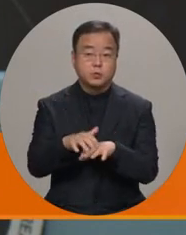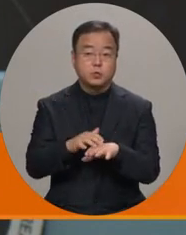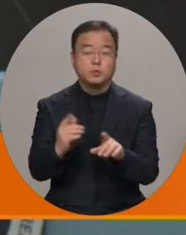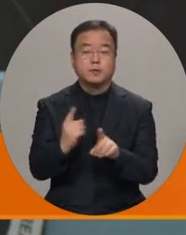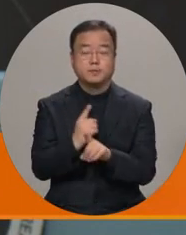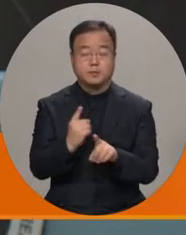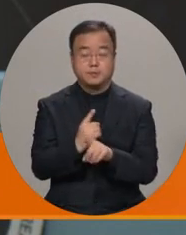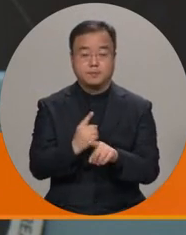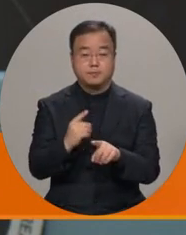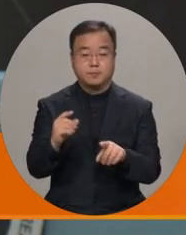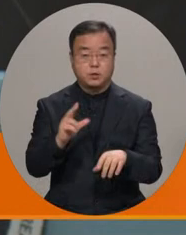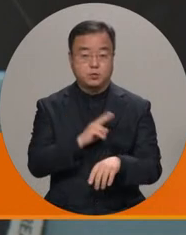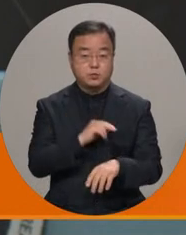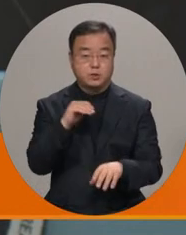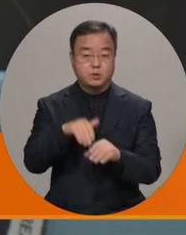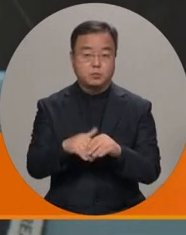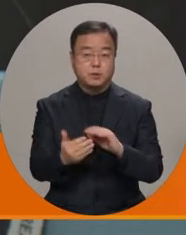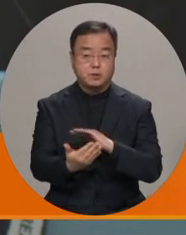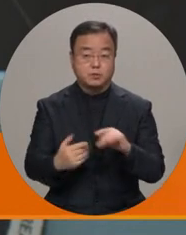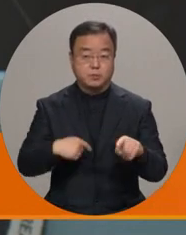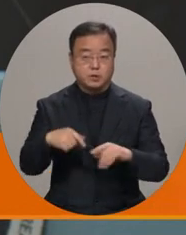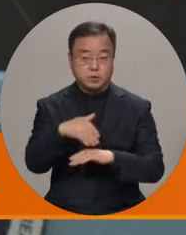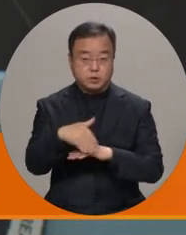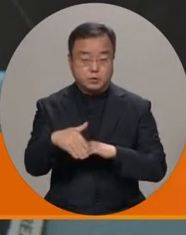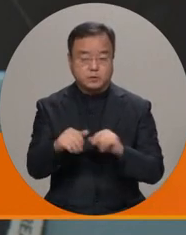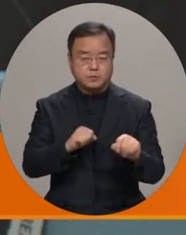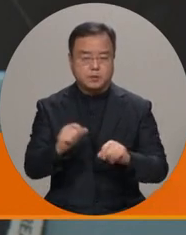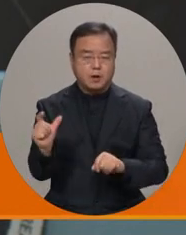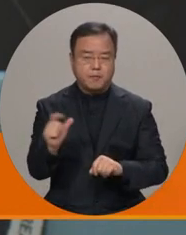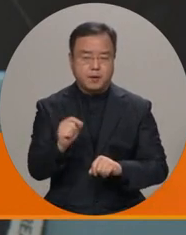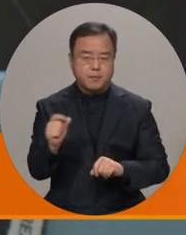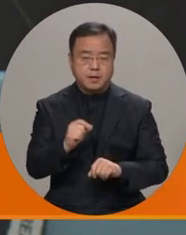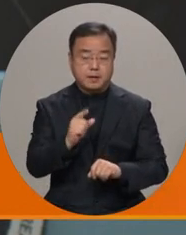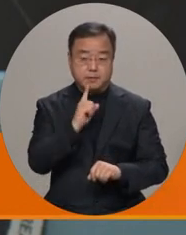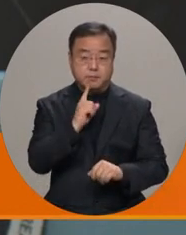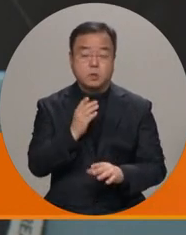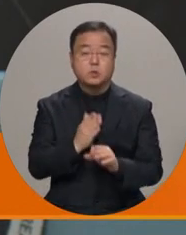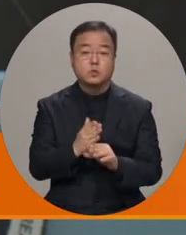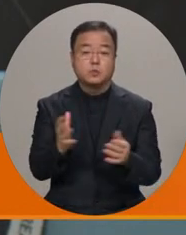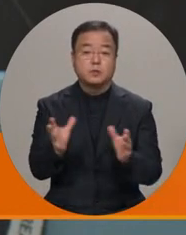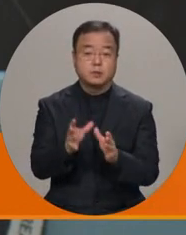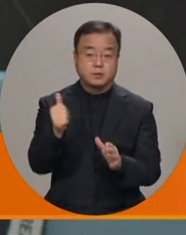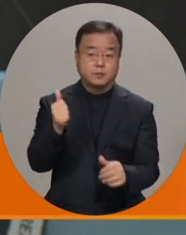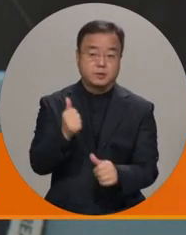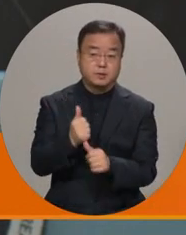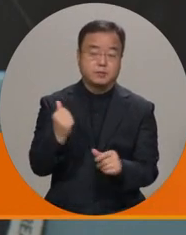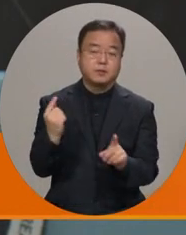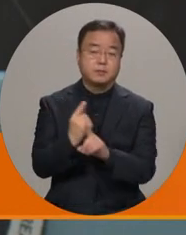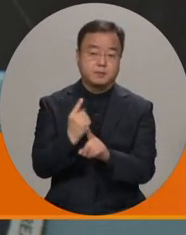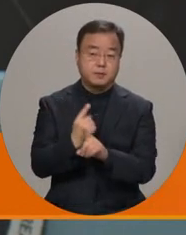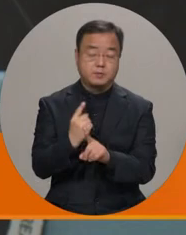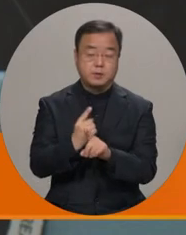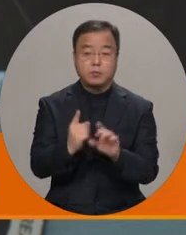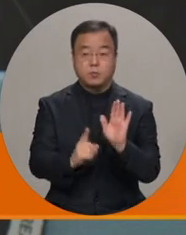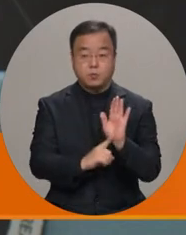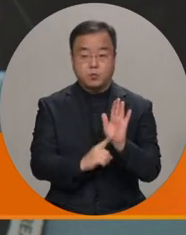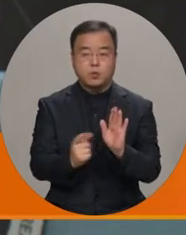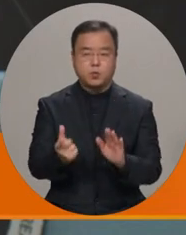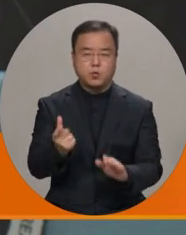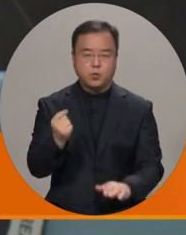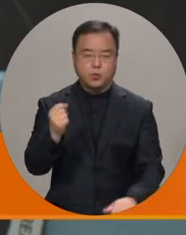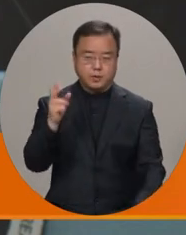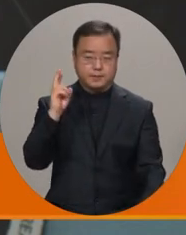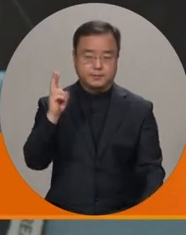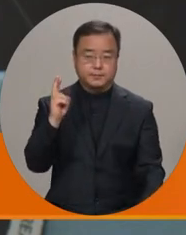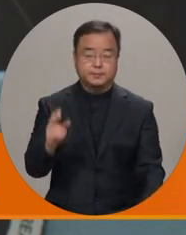정책 추진 속도를 높인다는 취지인데 이 장 차관을 교체하는 개각 발표도 이어질 것으로 보입니다. 최희연 기자의